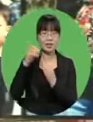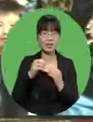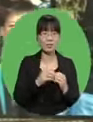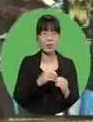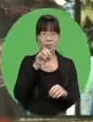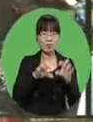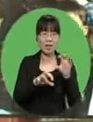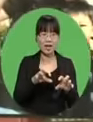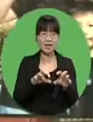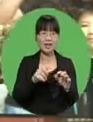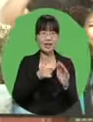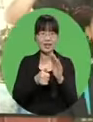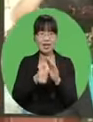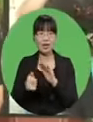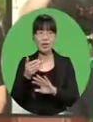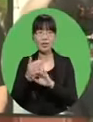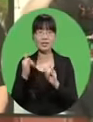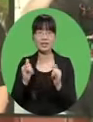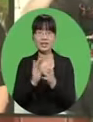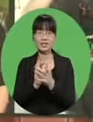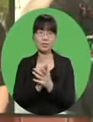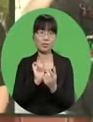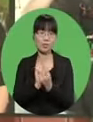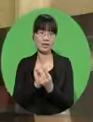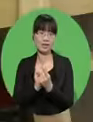사귀기 시작했습니다.